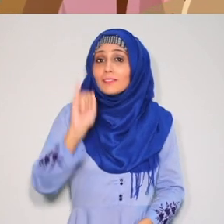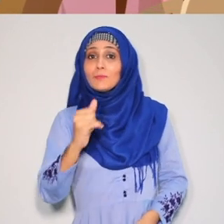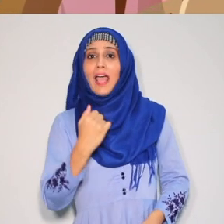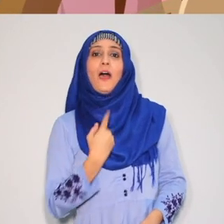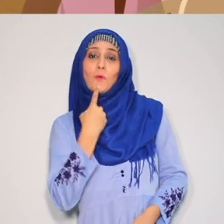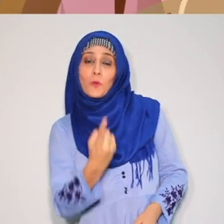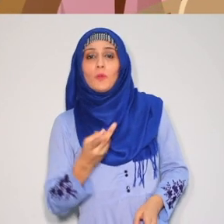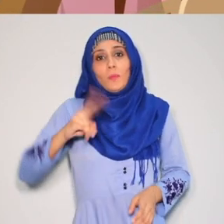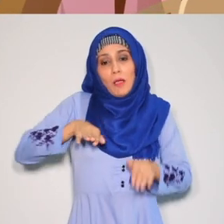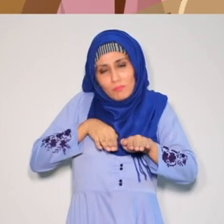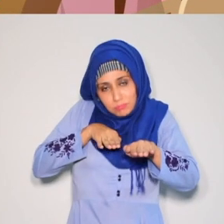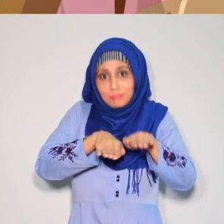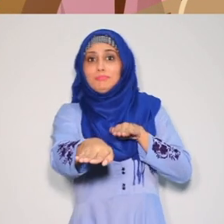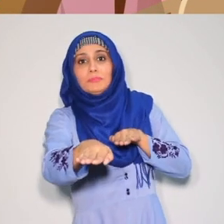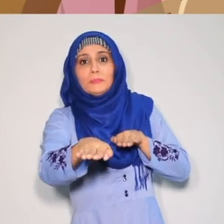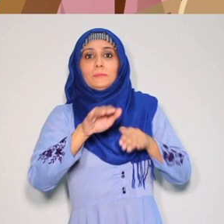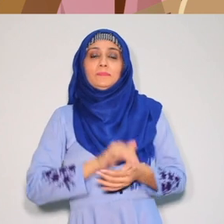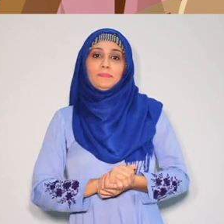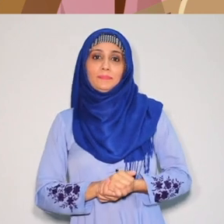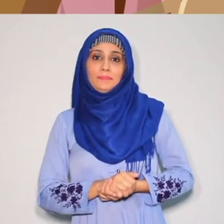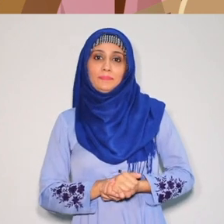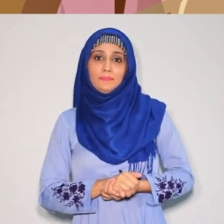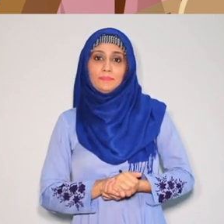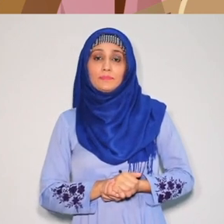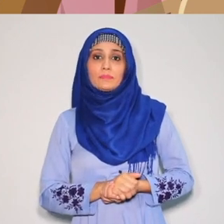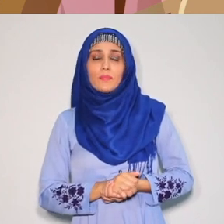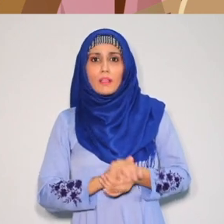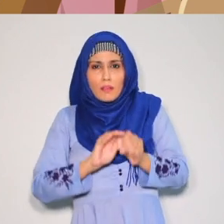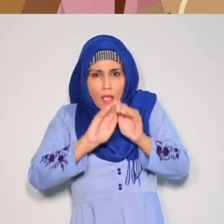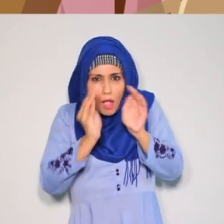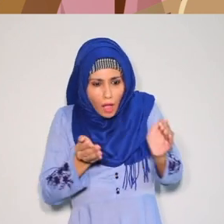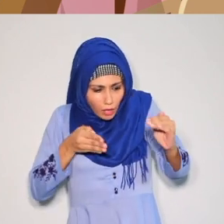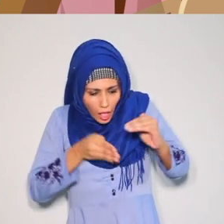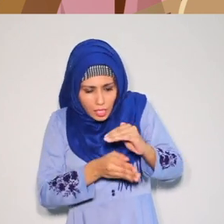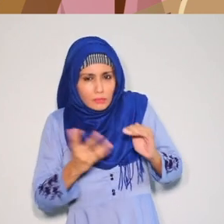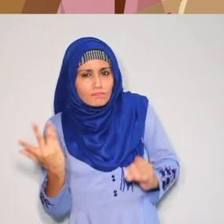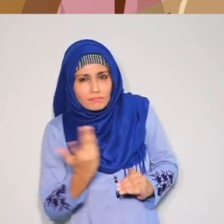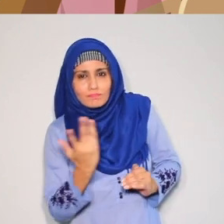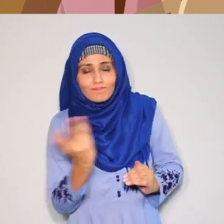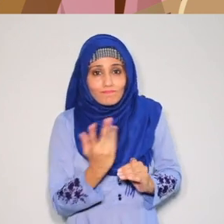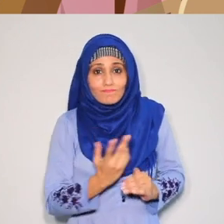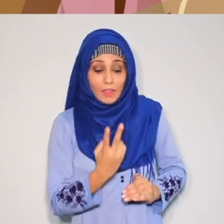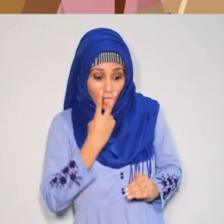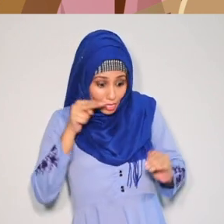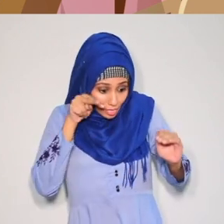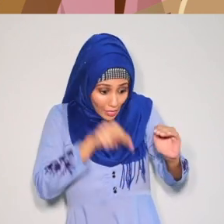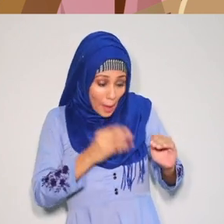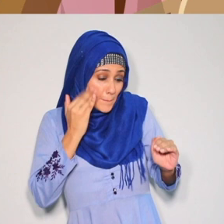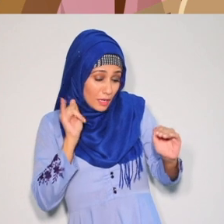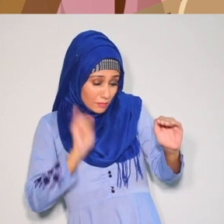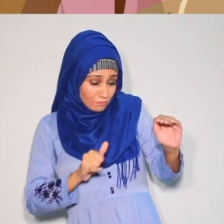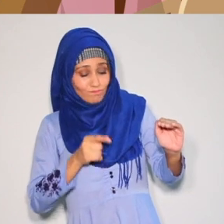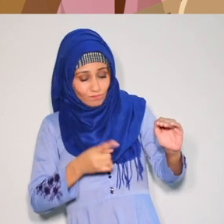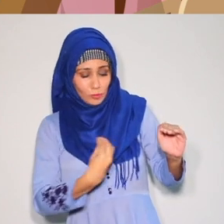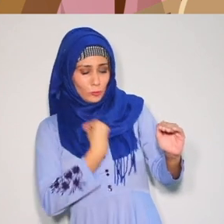बूम बूम हंसता हुआ आगे निकल गया। इस गार में क्या है, बूम बूम ने नीचे देखते हुए